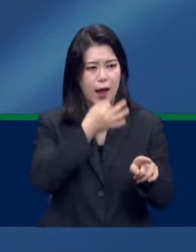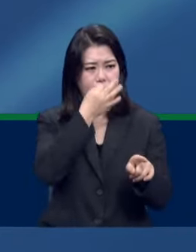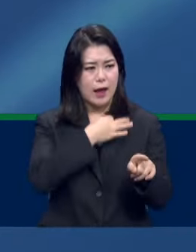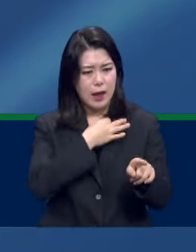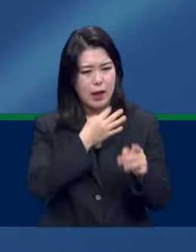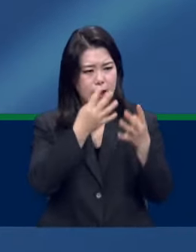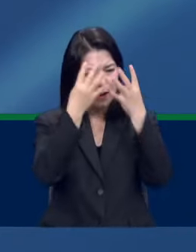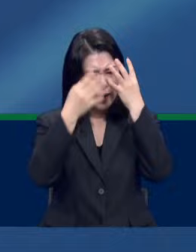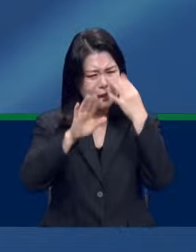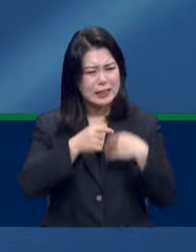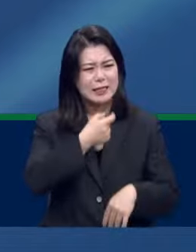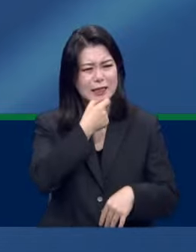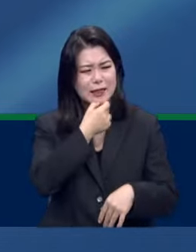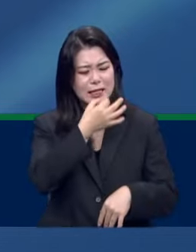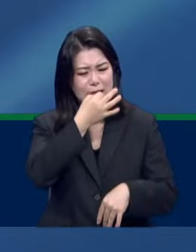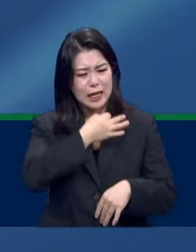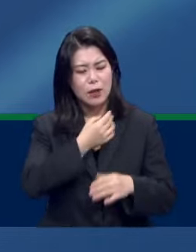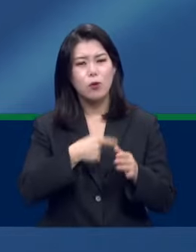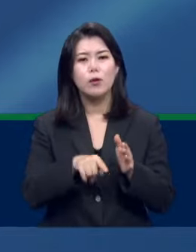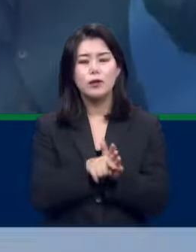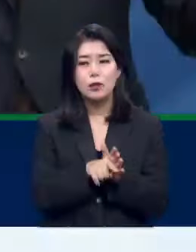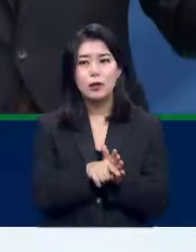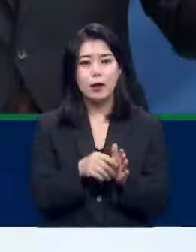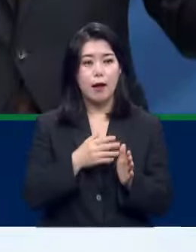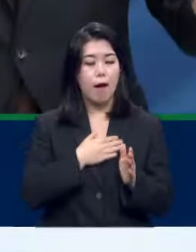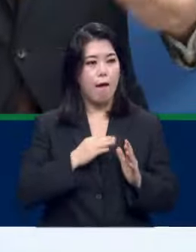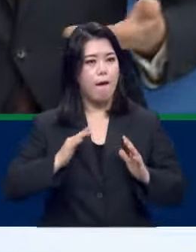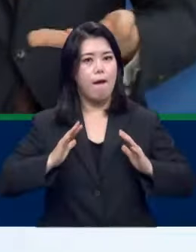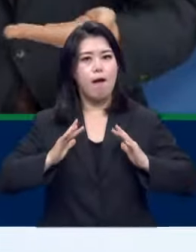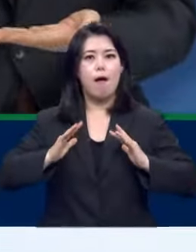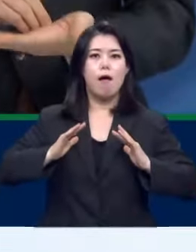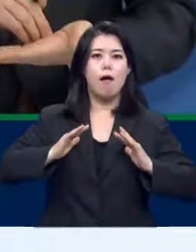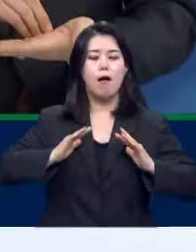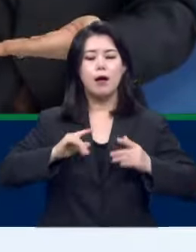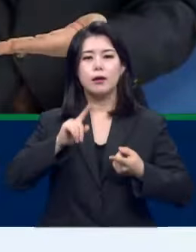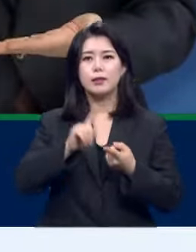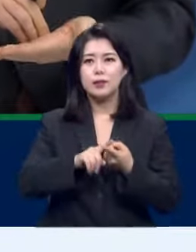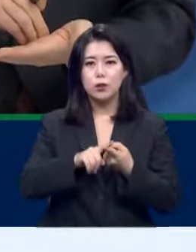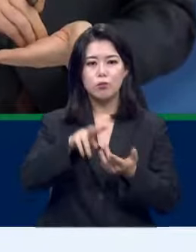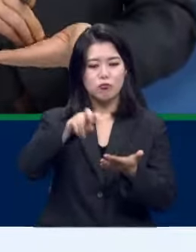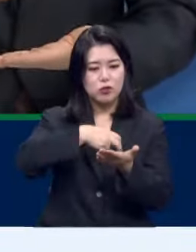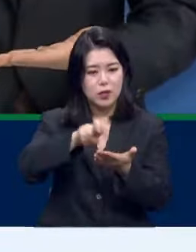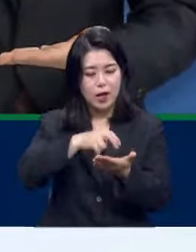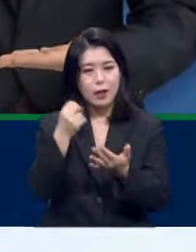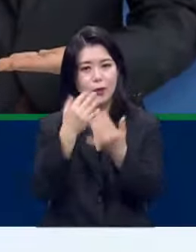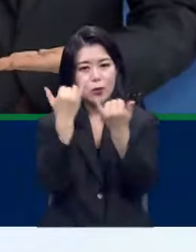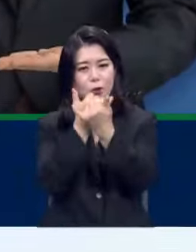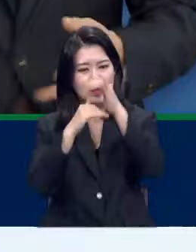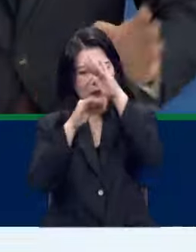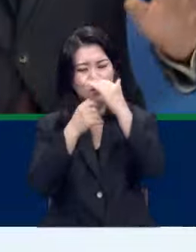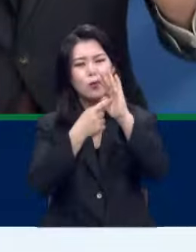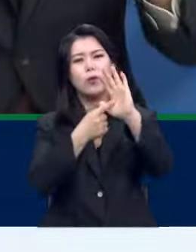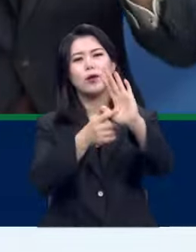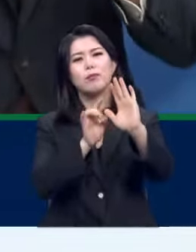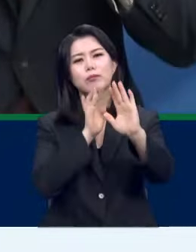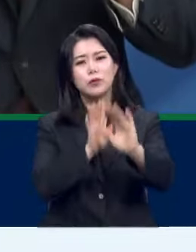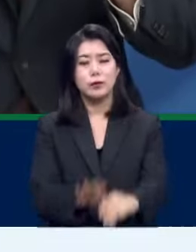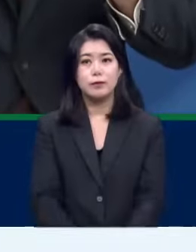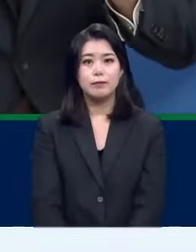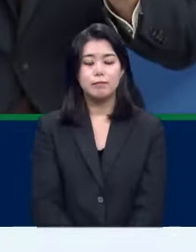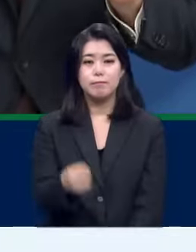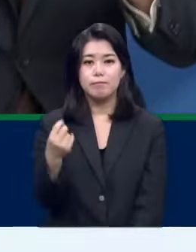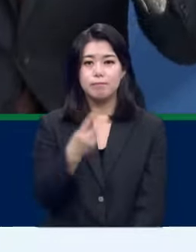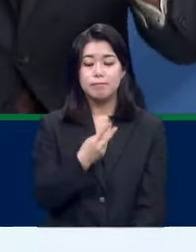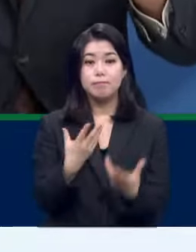음 내가이 정도로 영향력이 있는 사람이라는 것들을 계속해서 문자나 통화 내용으로 공개하고 있는 것이다 예를 들어서